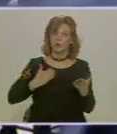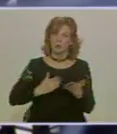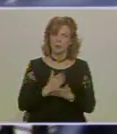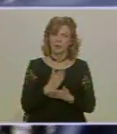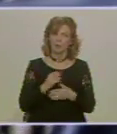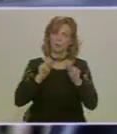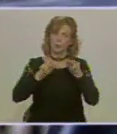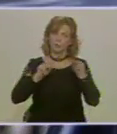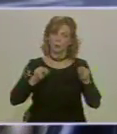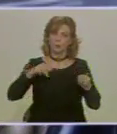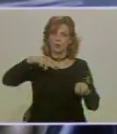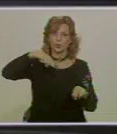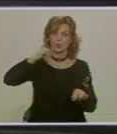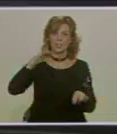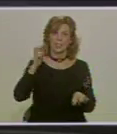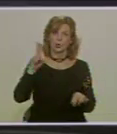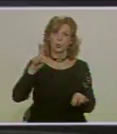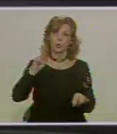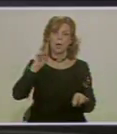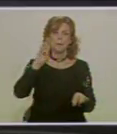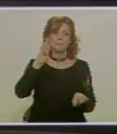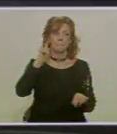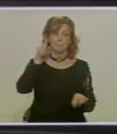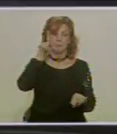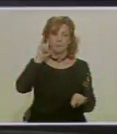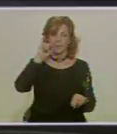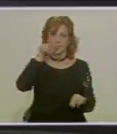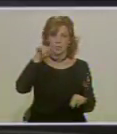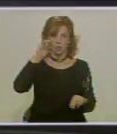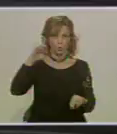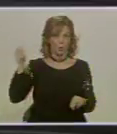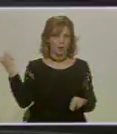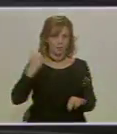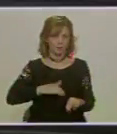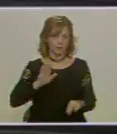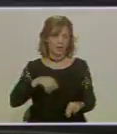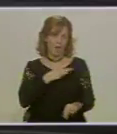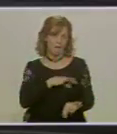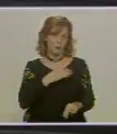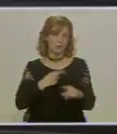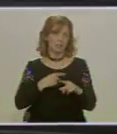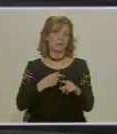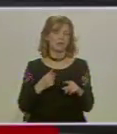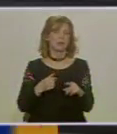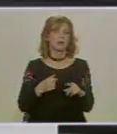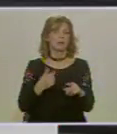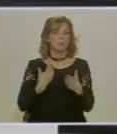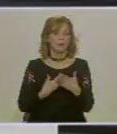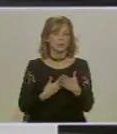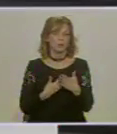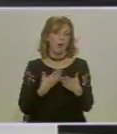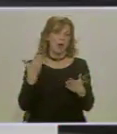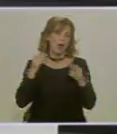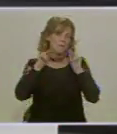profesor Nicu Buzdoac vine de fiecare dată la facultate cu brațele deschise pentru